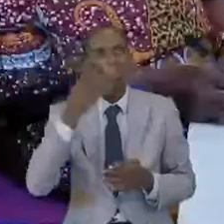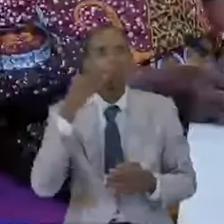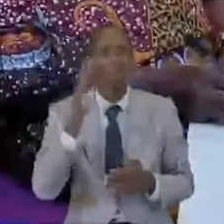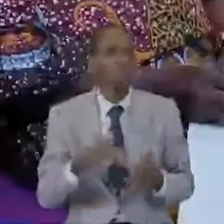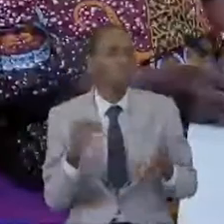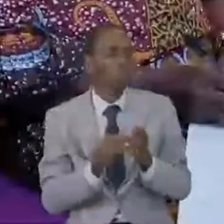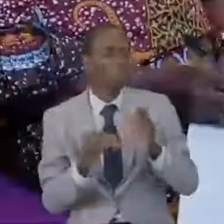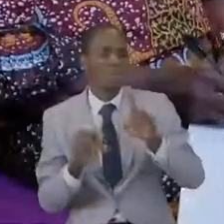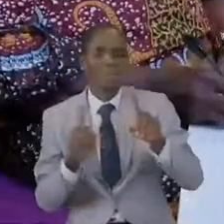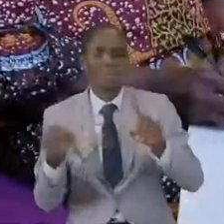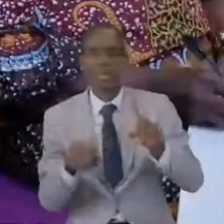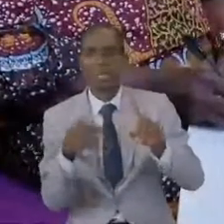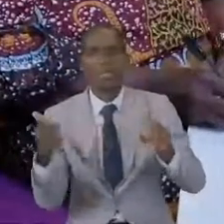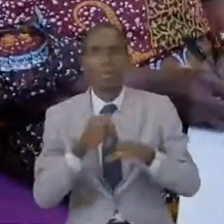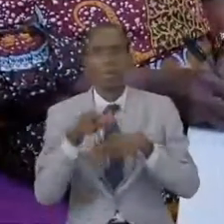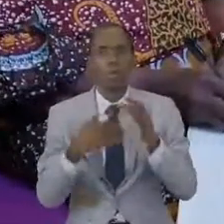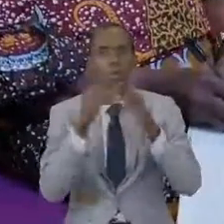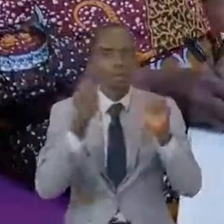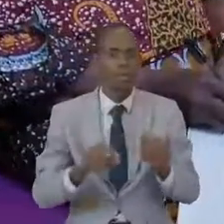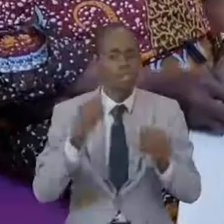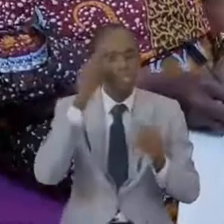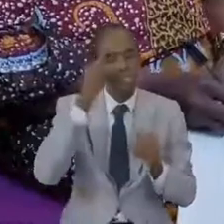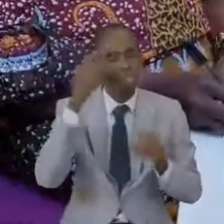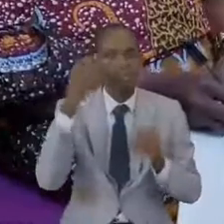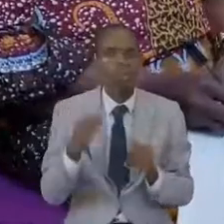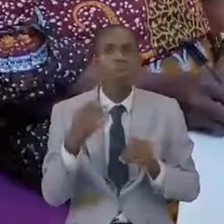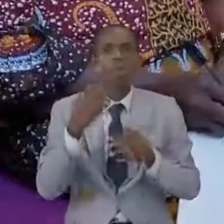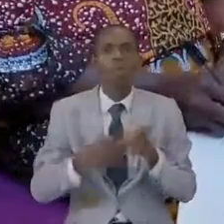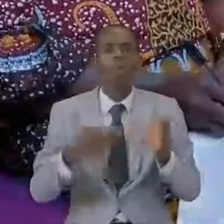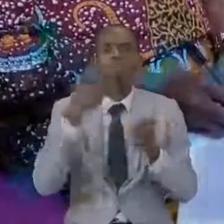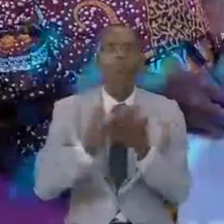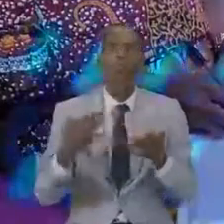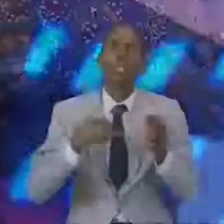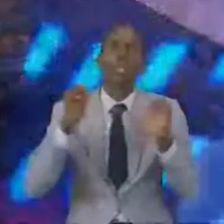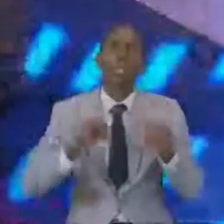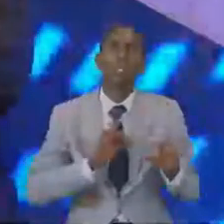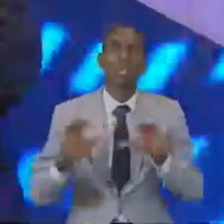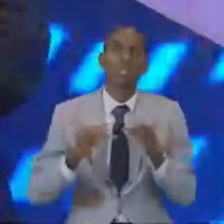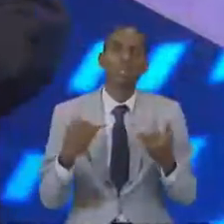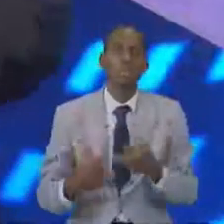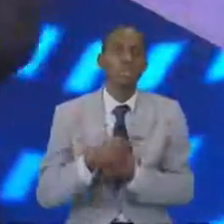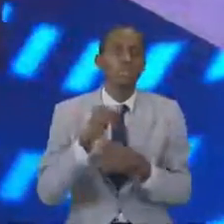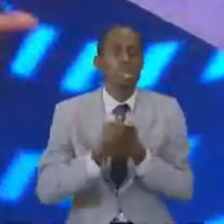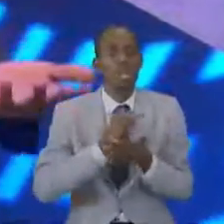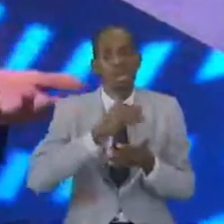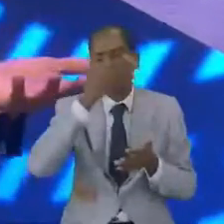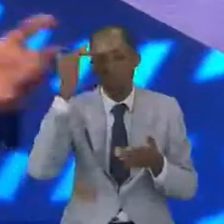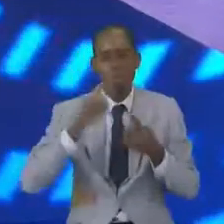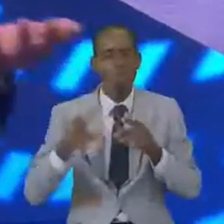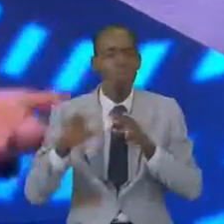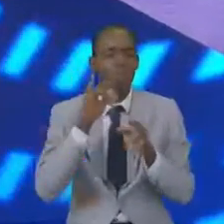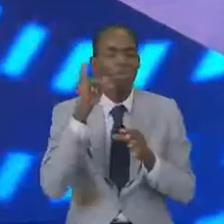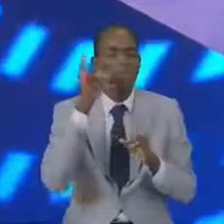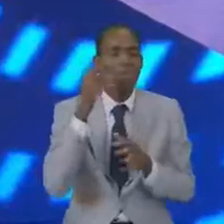le compte l'autre ce que c'est à quoi vous pouvez penser c'est de bonnes choses quel bien puis faire que je ne que je n'ai pas fait hier